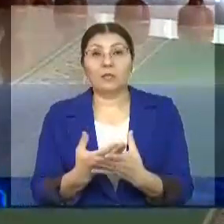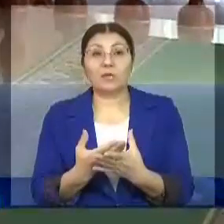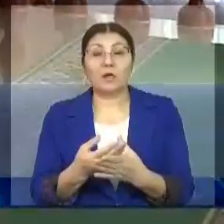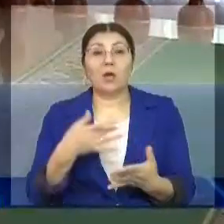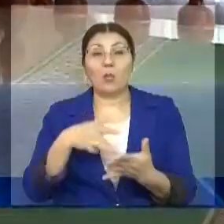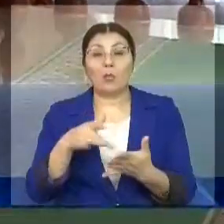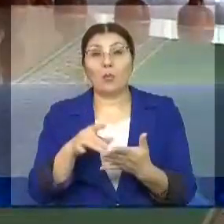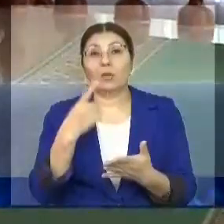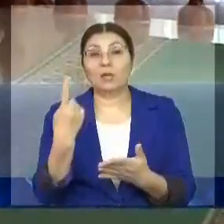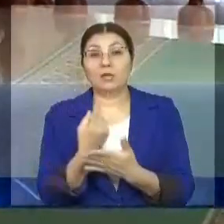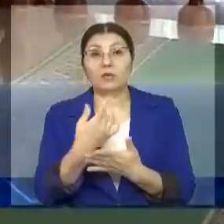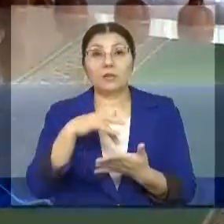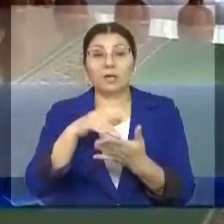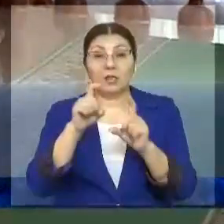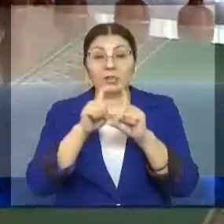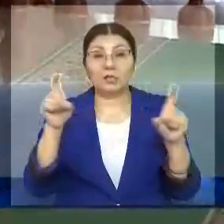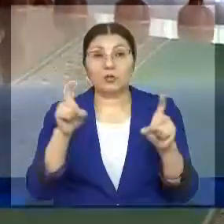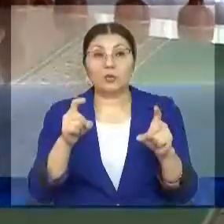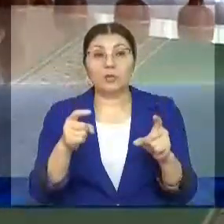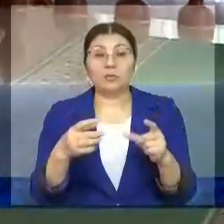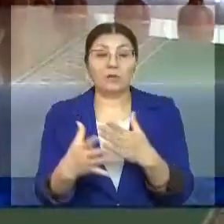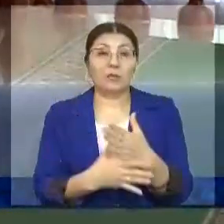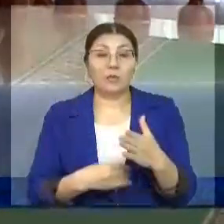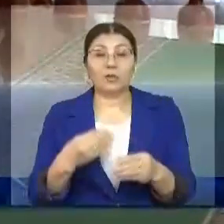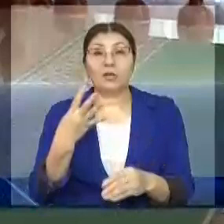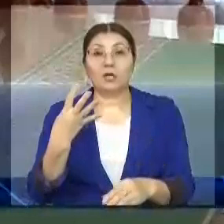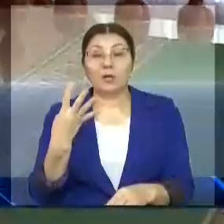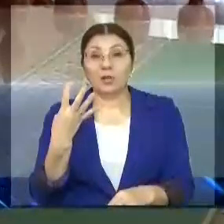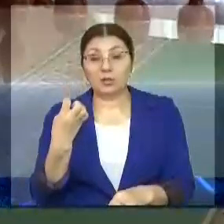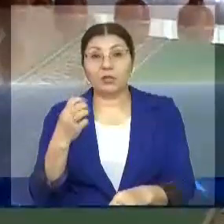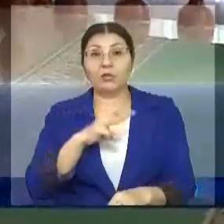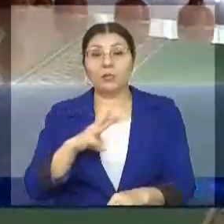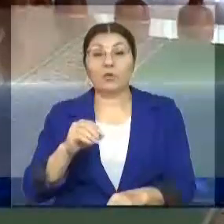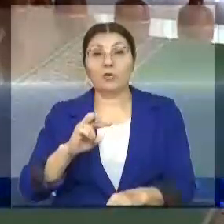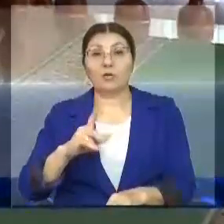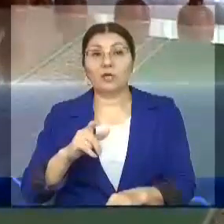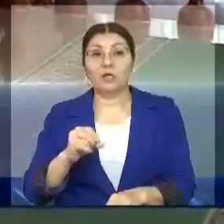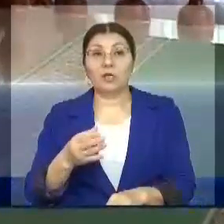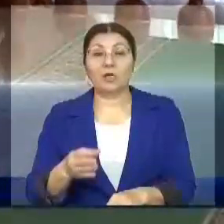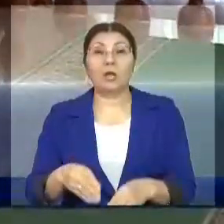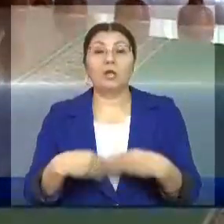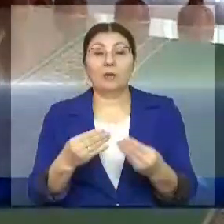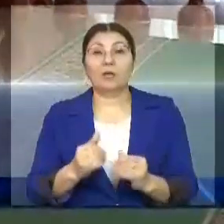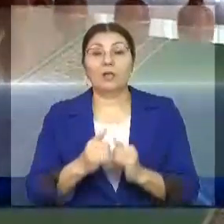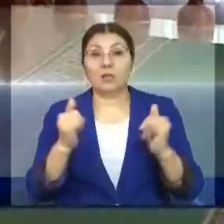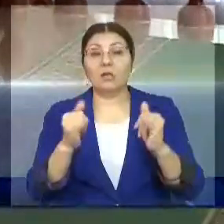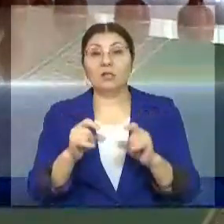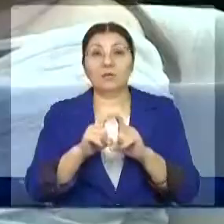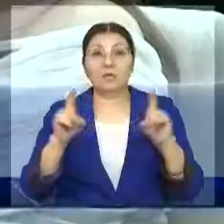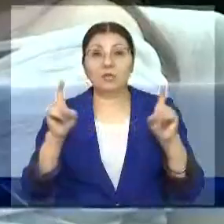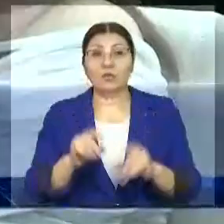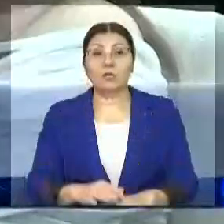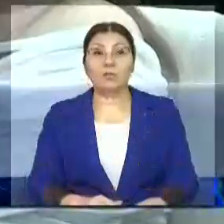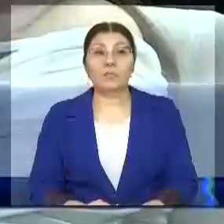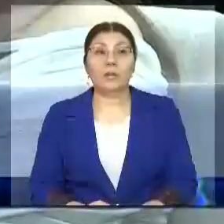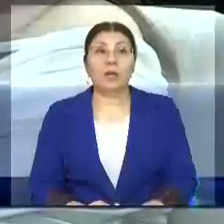бухгалтер одной из городских школ похитил более 400 миллионов тенге, именно предназначенные для развития этой школы.